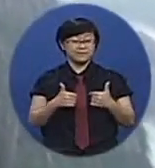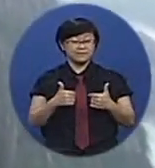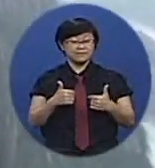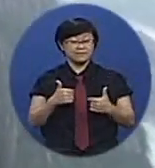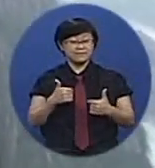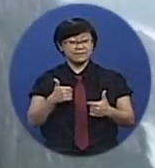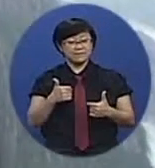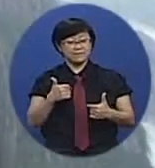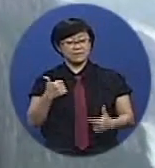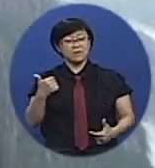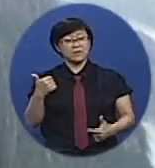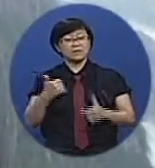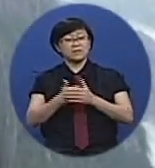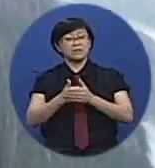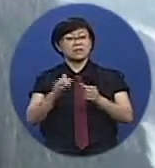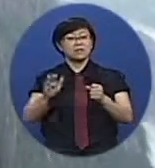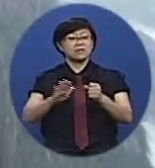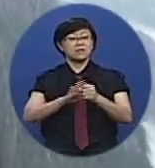기쁨인지